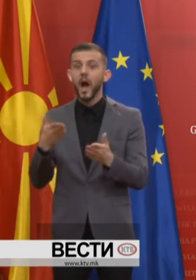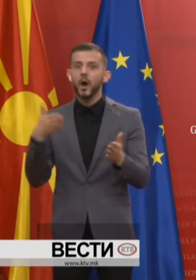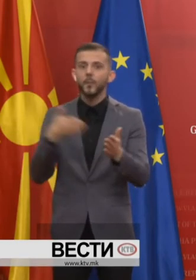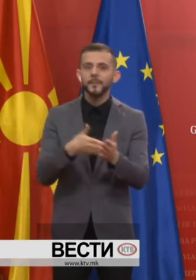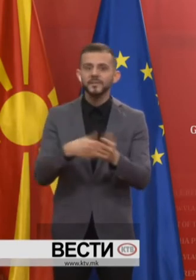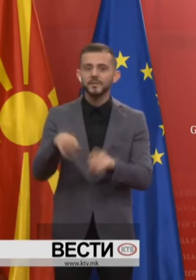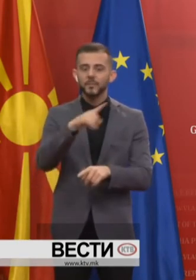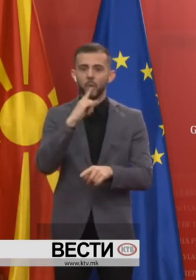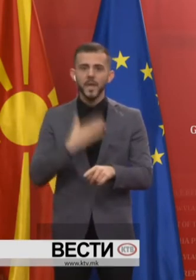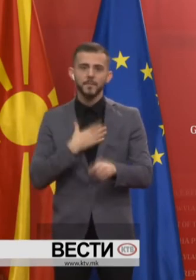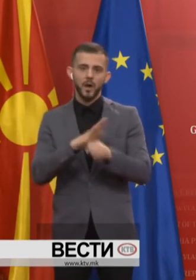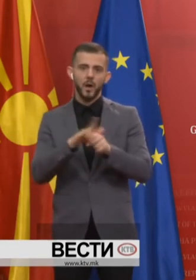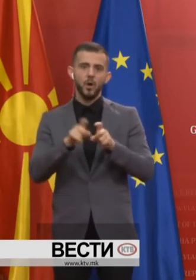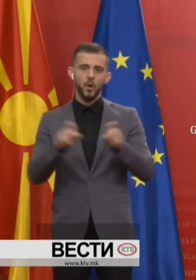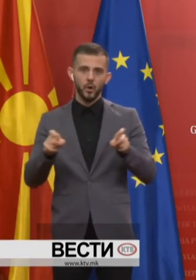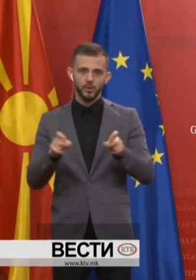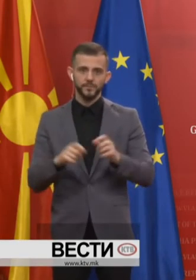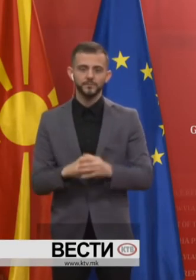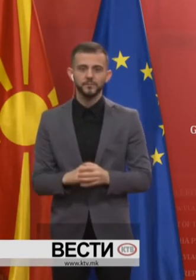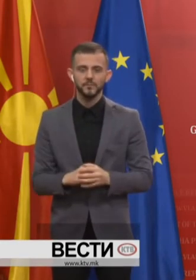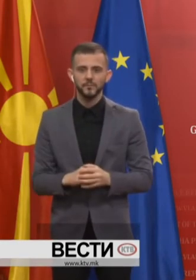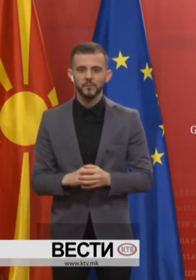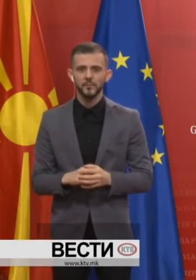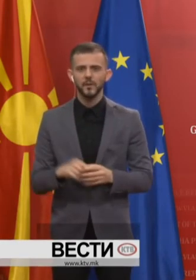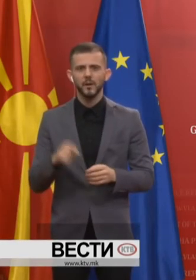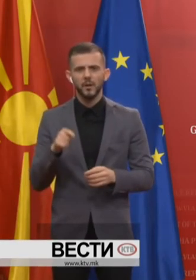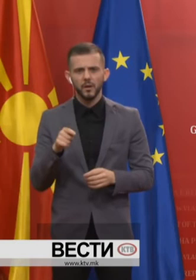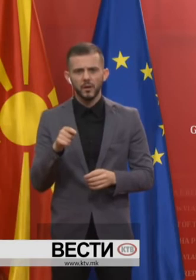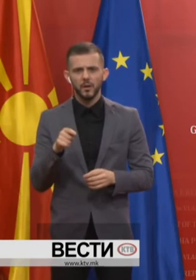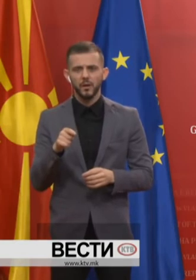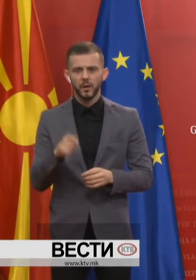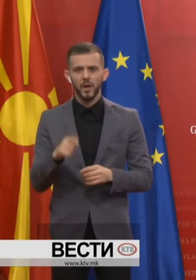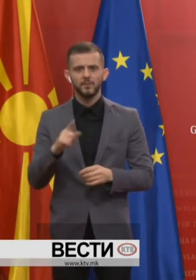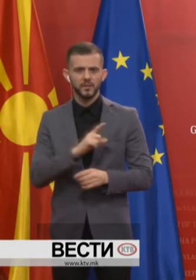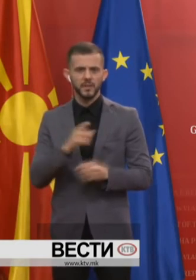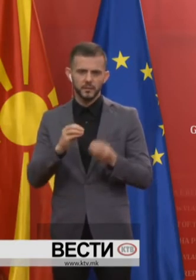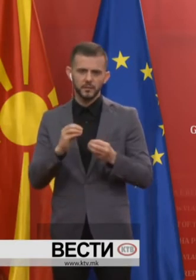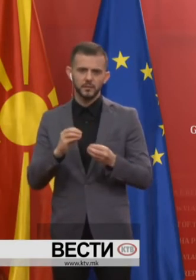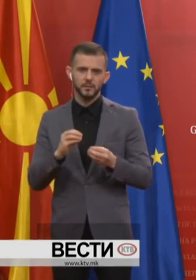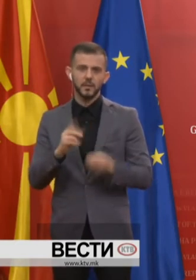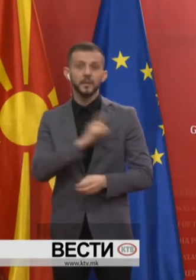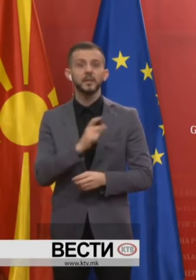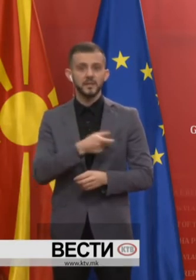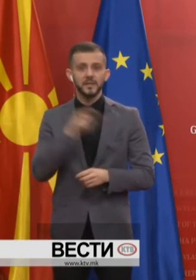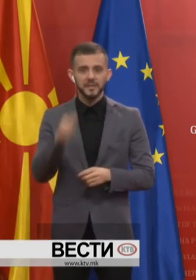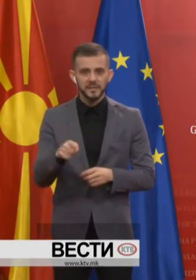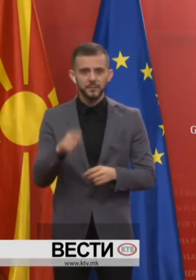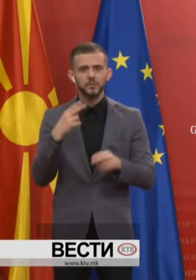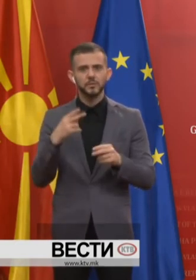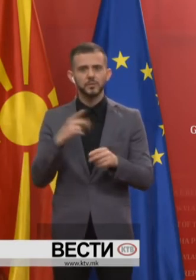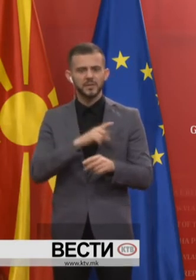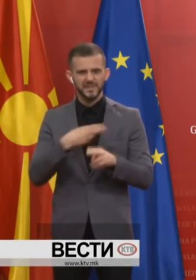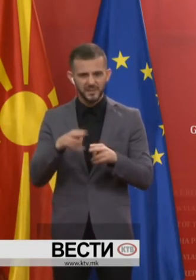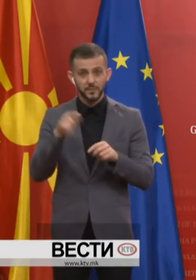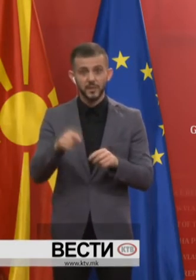од коронавирусот. Паралелно со инспекцијските надзори, Државниот санитарен и здравствен инспекторат издаде и